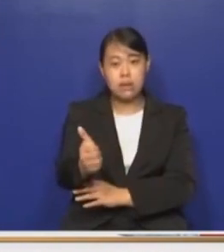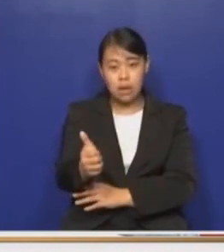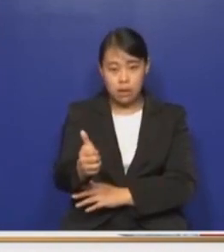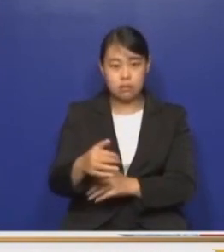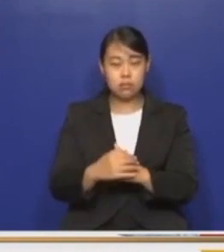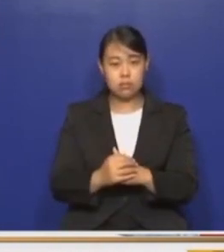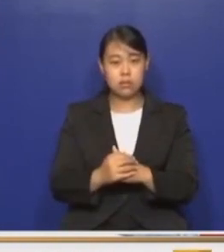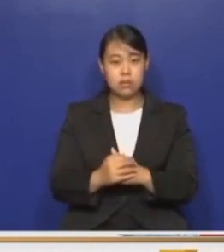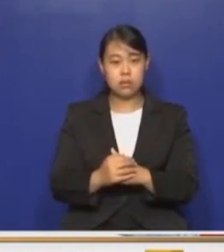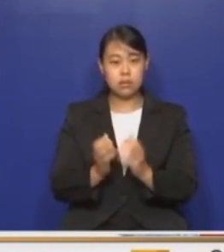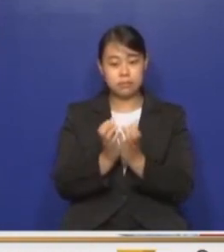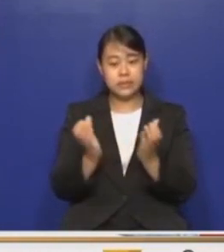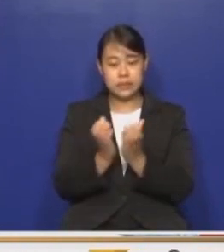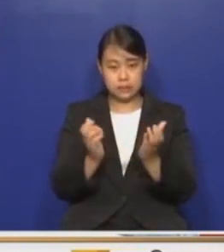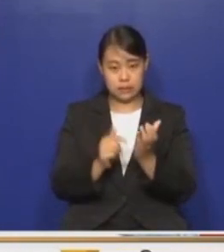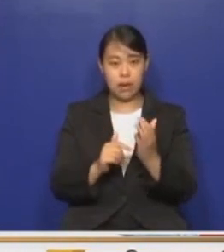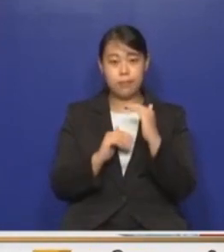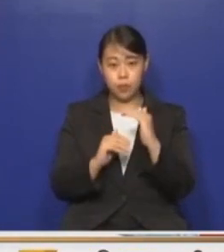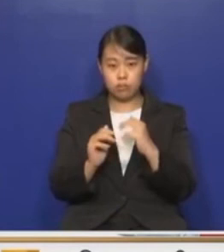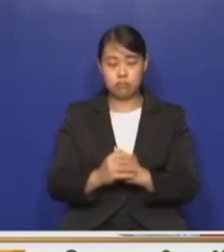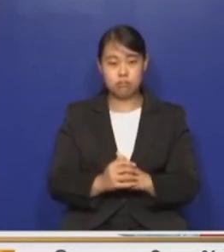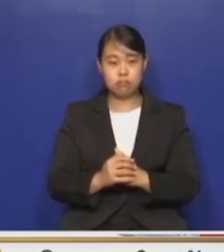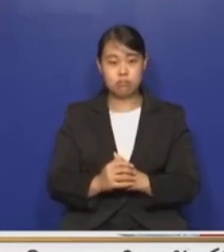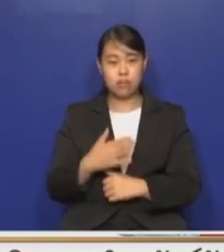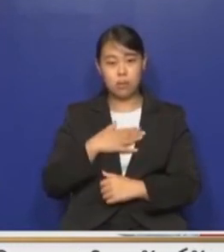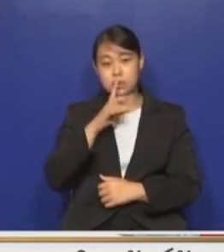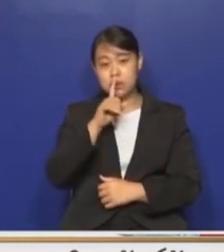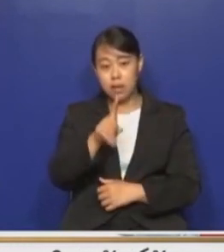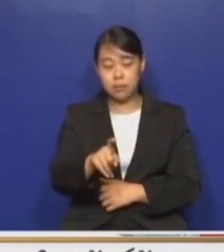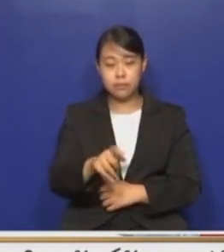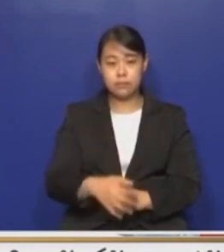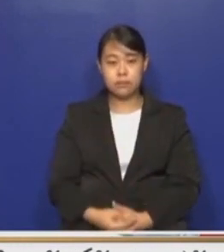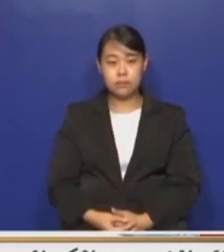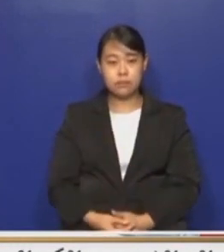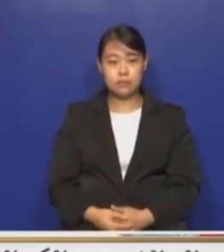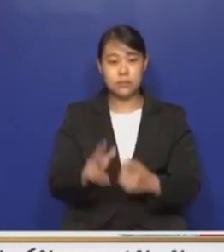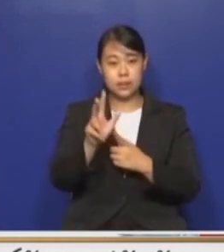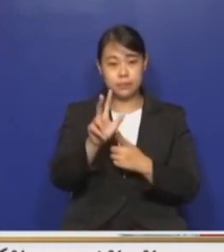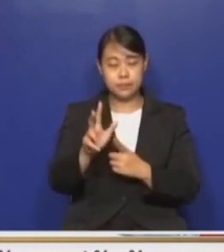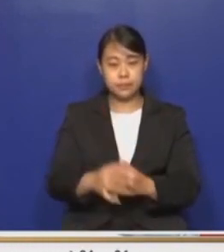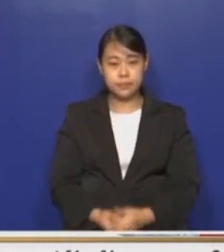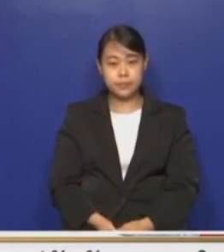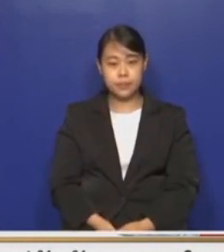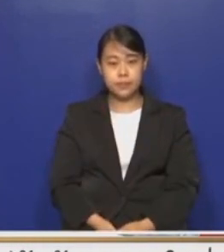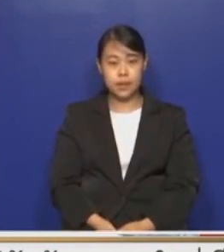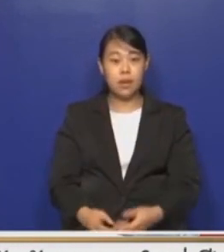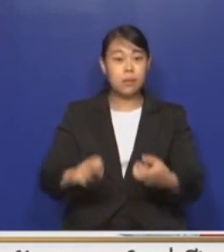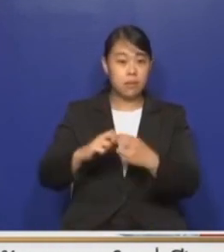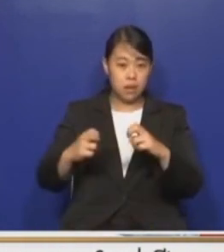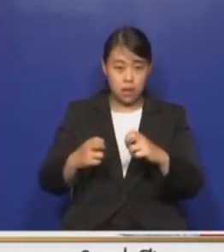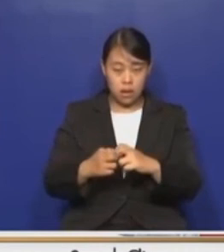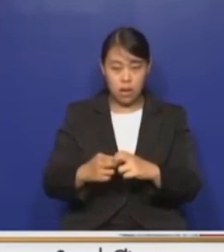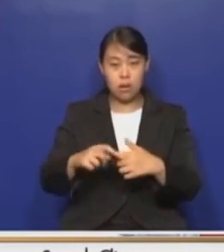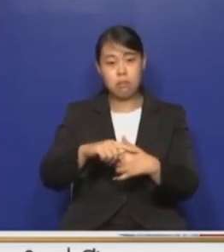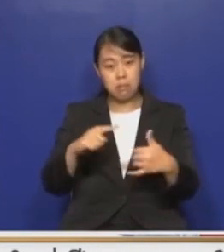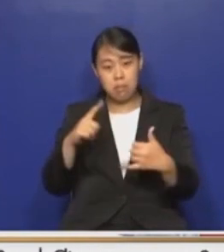ภังพระพุทธศาสนาเพรฉั้นผมจึงถามข้อที่ 3 ว่าในเมื่อเหตุการณเกิดขึนแบบนี้แล้ว